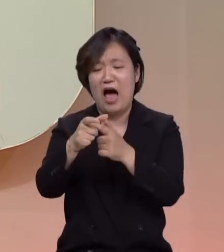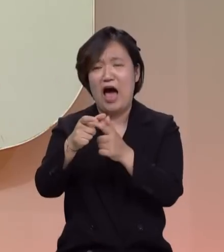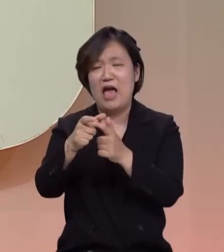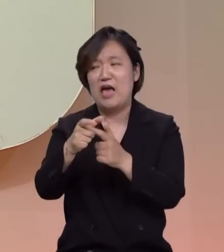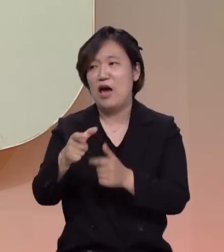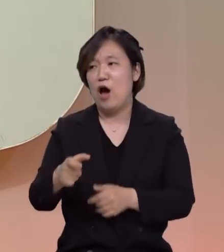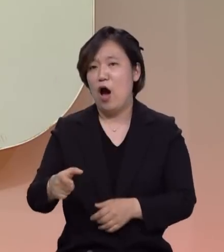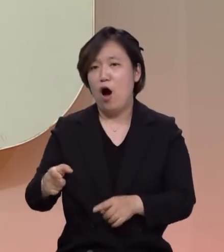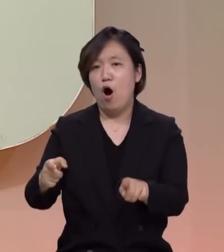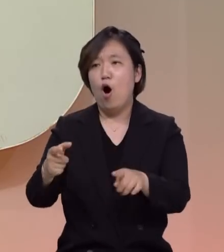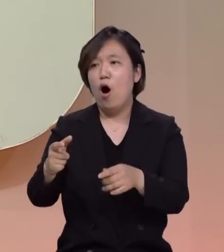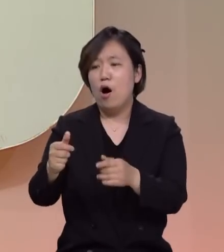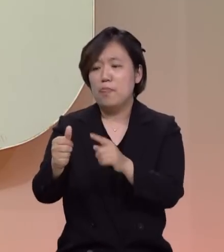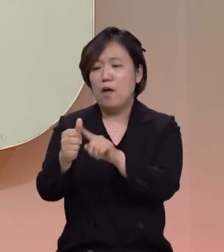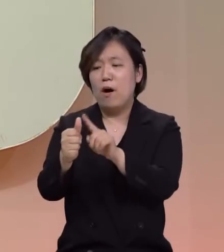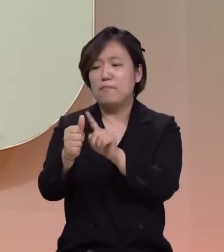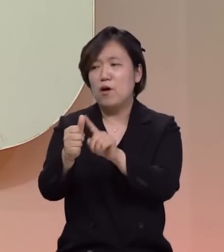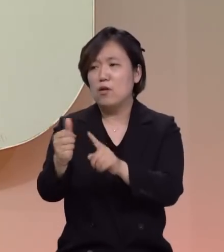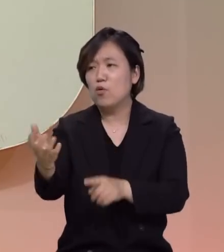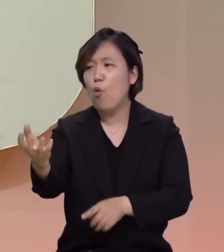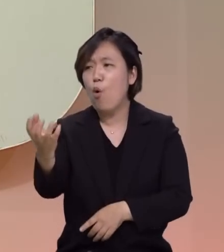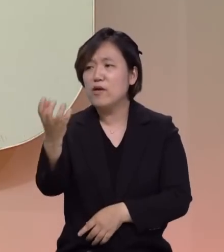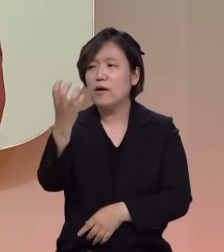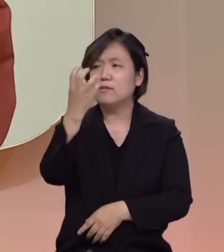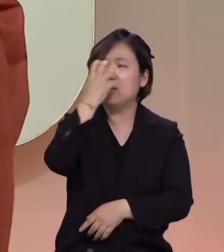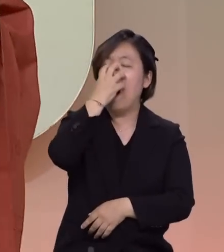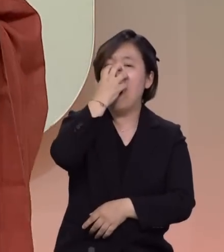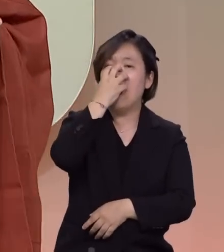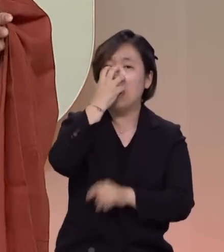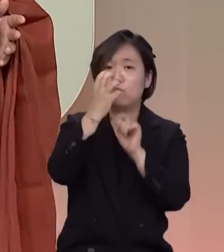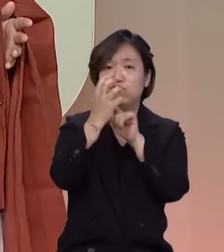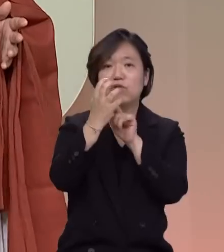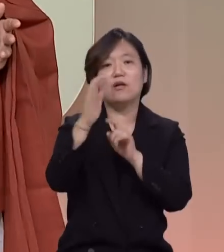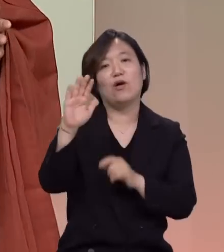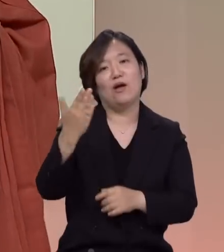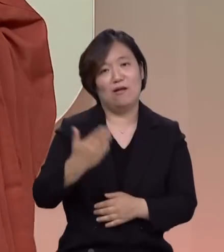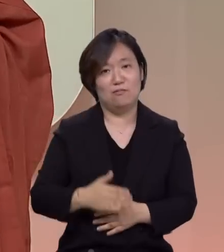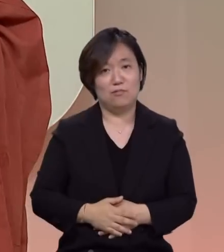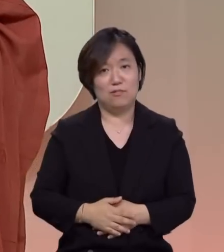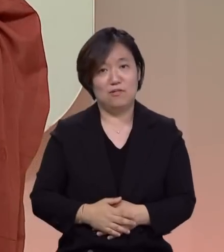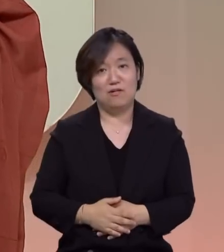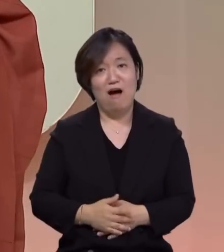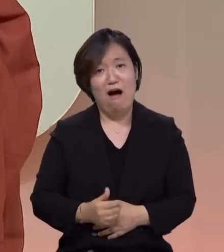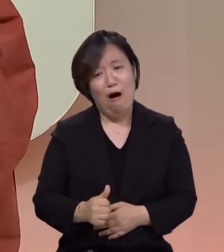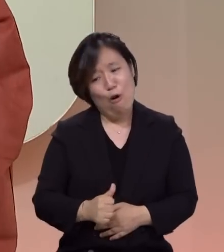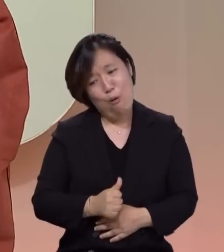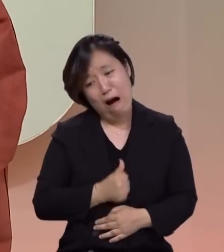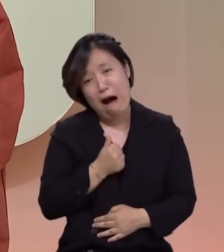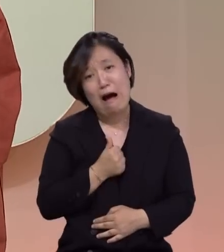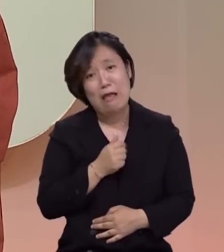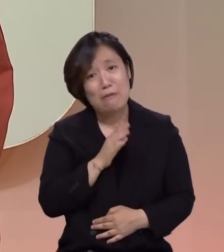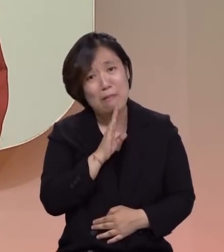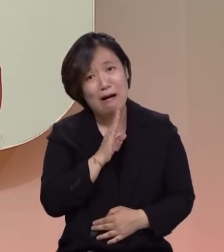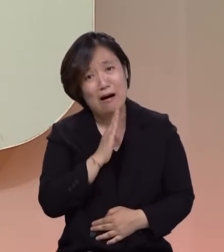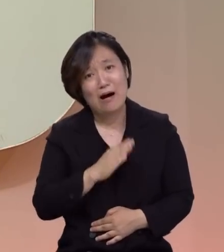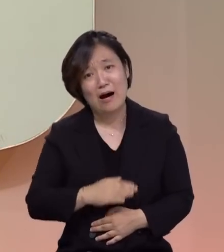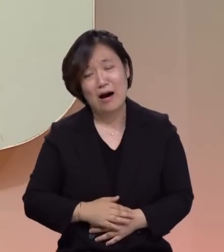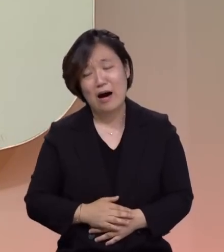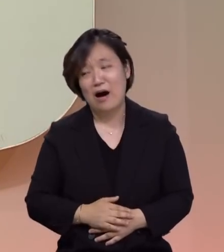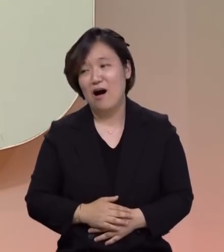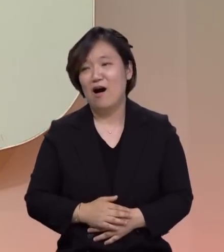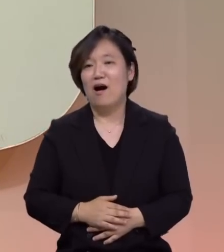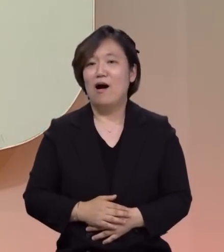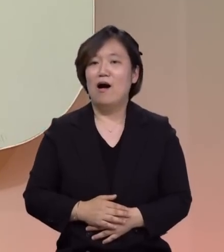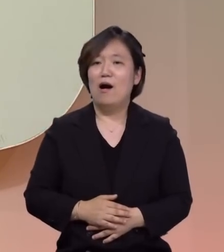술잔이 떡하고 붙어버렸대요 세상에 아무리 화가 나도 그렇지 사람 콧등에다가